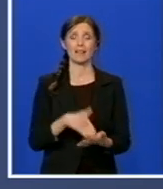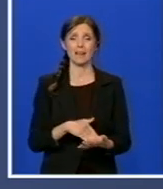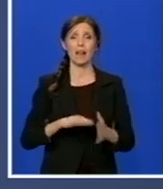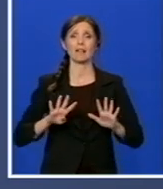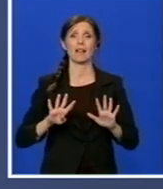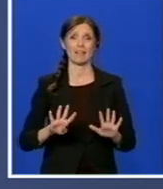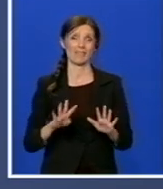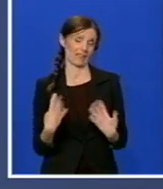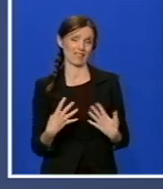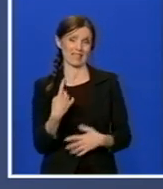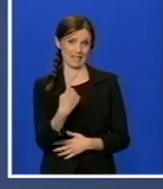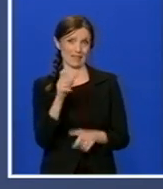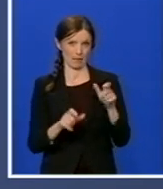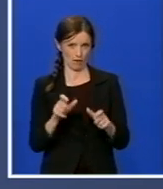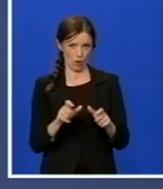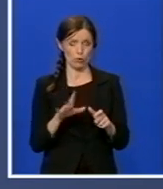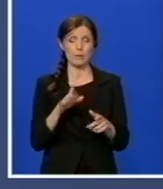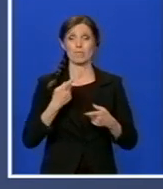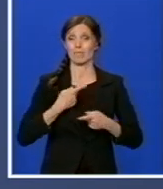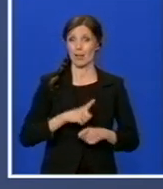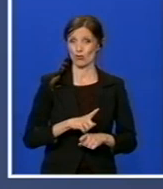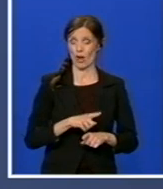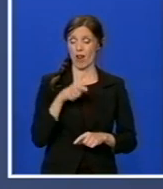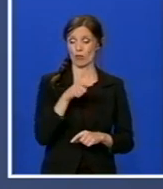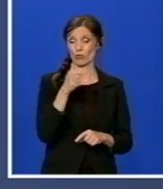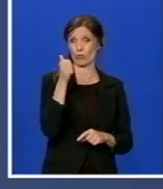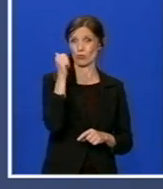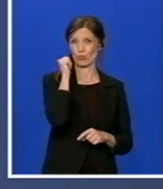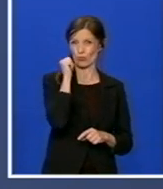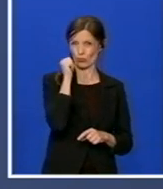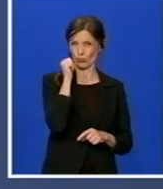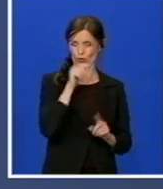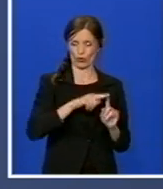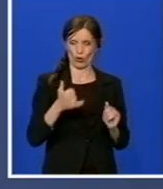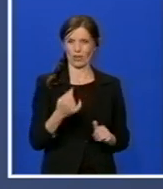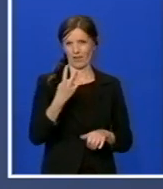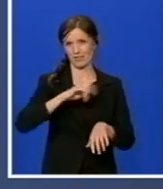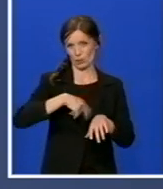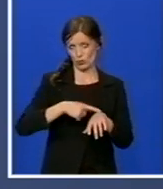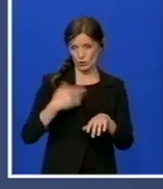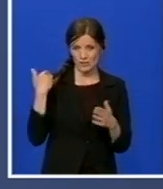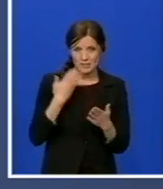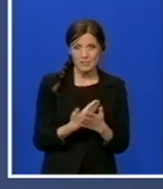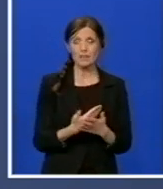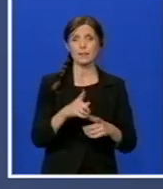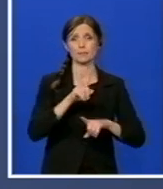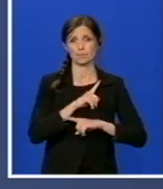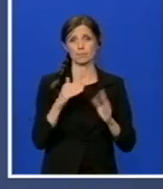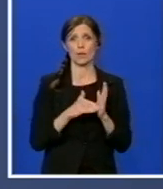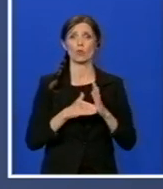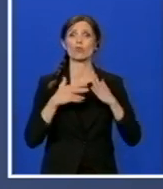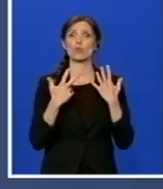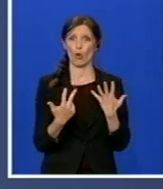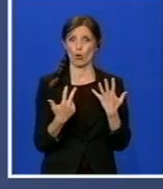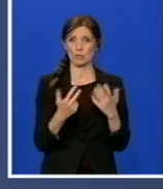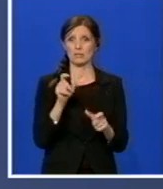641.091 osoba. Nažalost, od našeg poslednjeg izveštavanja u poslednje 24 časa preminulo je još 8